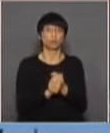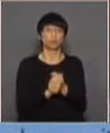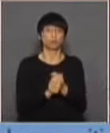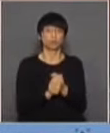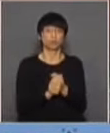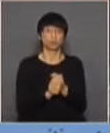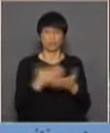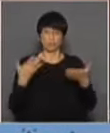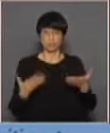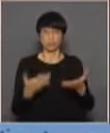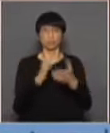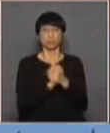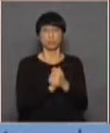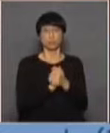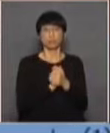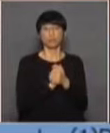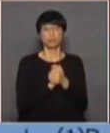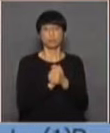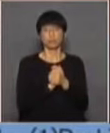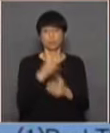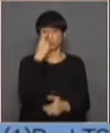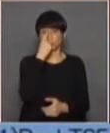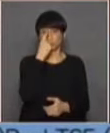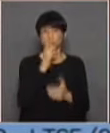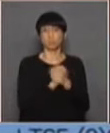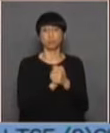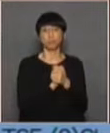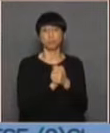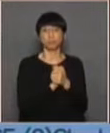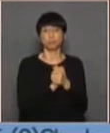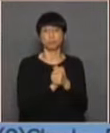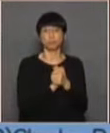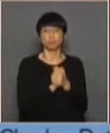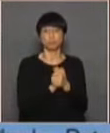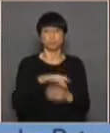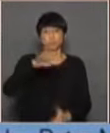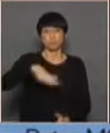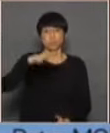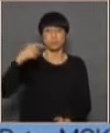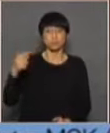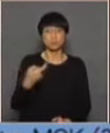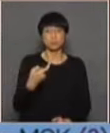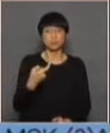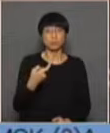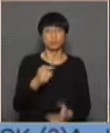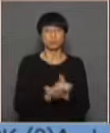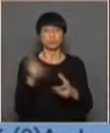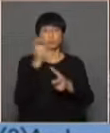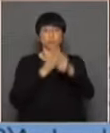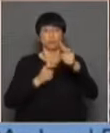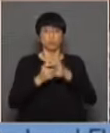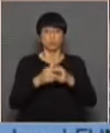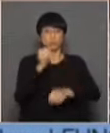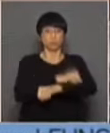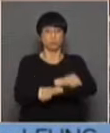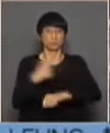而家嘅呢一个梁振英，收取5000万元黄金握手费，呢啲咁嘅弊案，你就睇